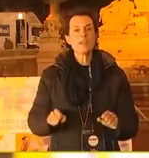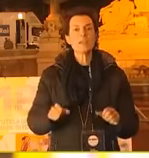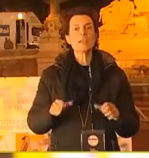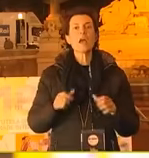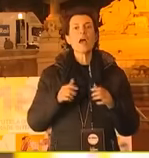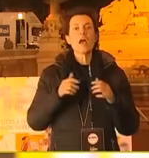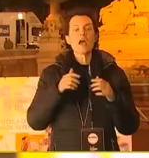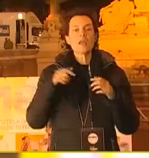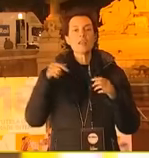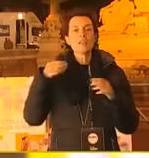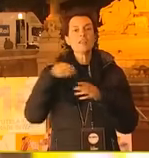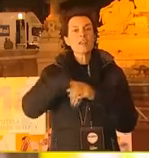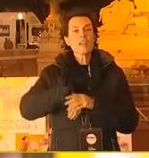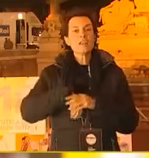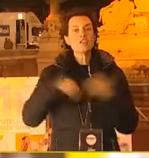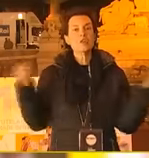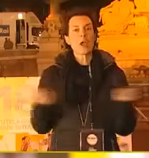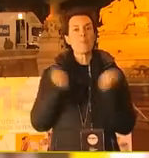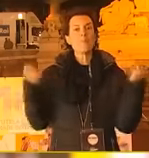elettorale. Tutti!